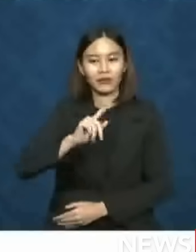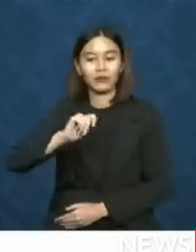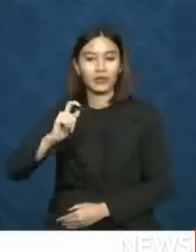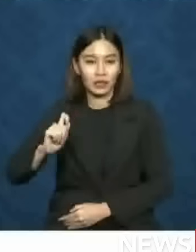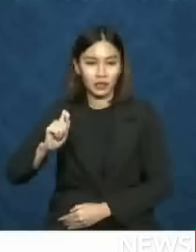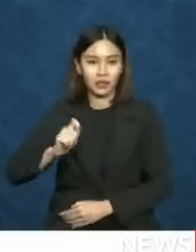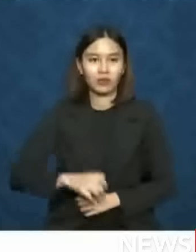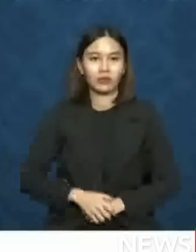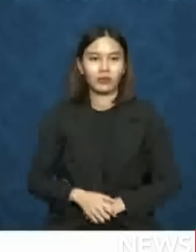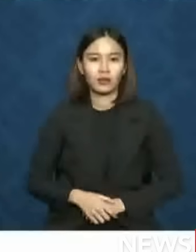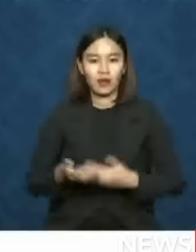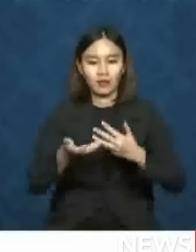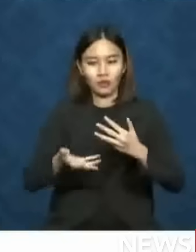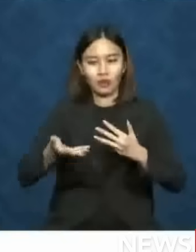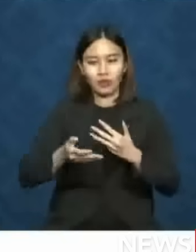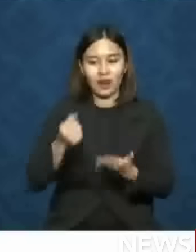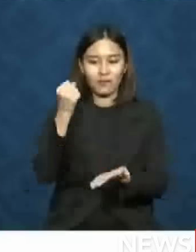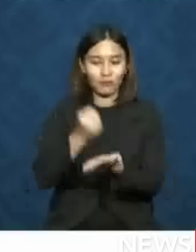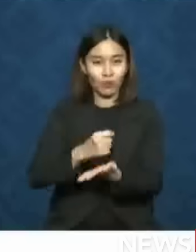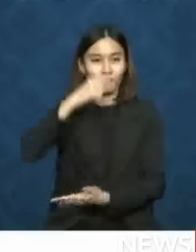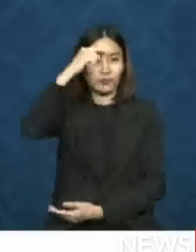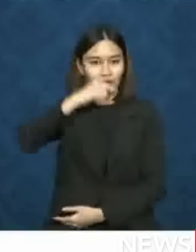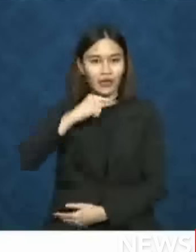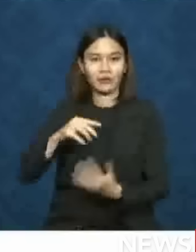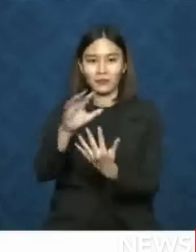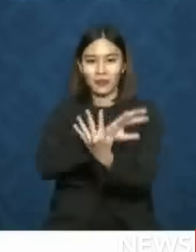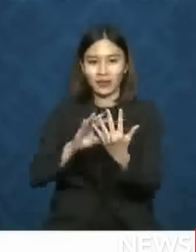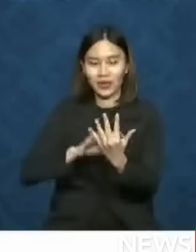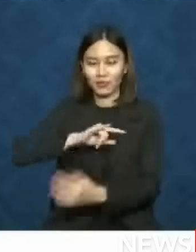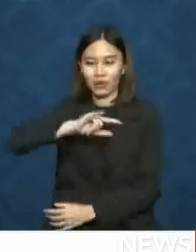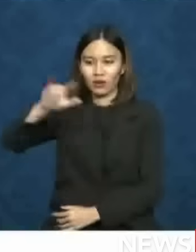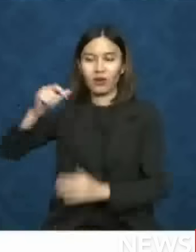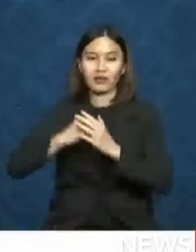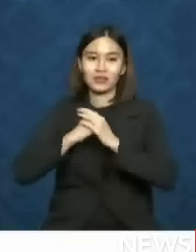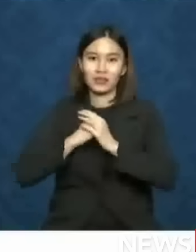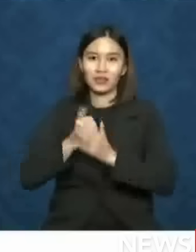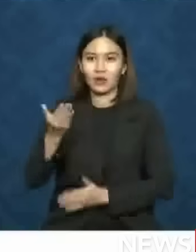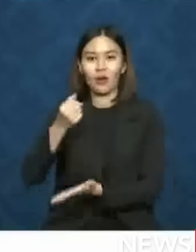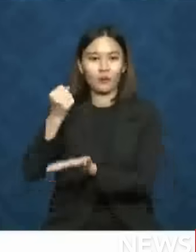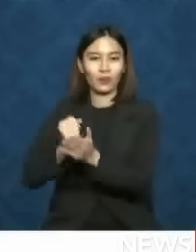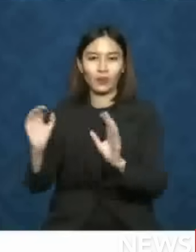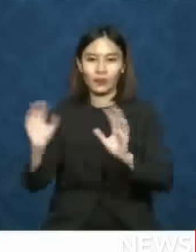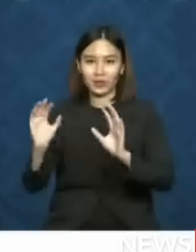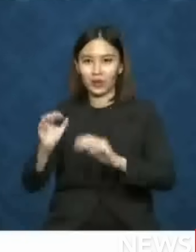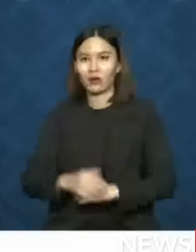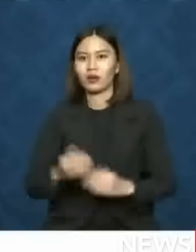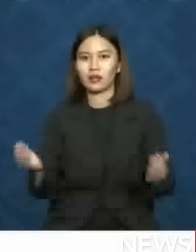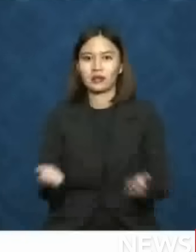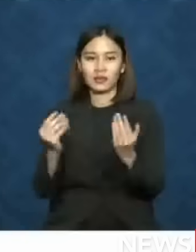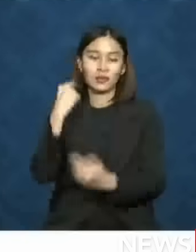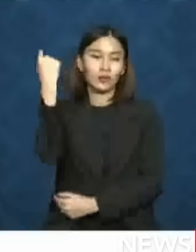ftaการยกระดับวีซ่าของประเทไทยไปจีนโดยไม่ต้องขอวีซ่าการกระตุ้นการท่อง